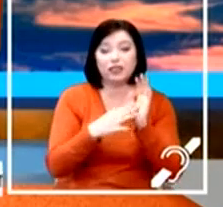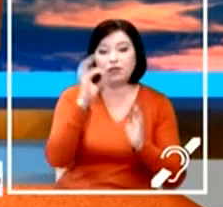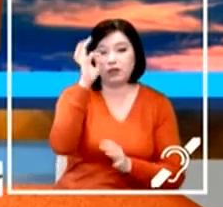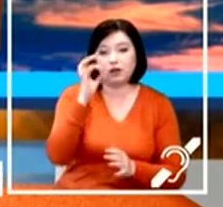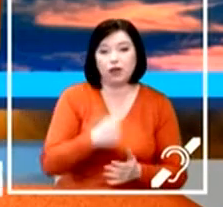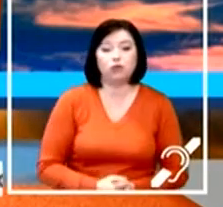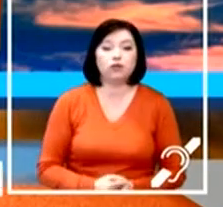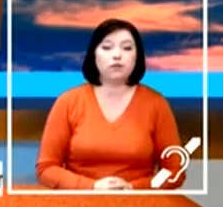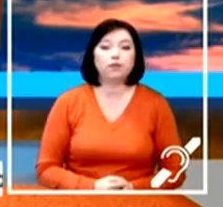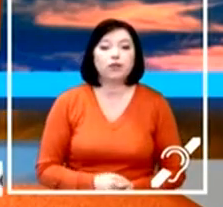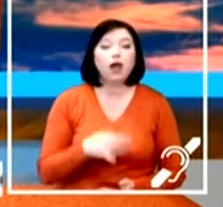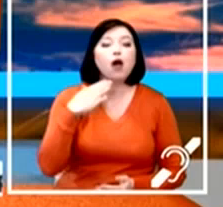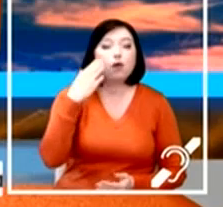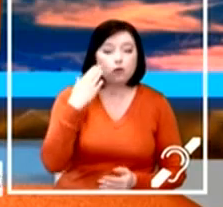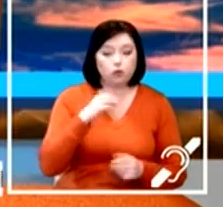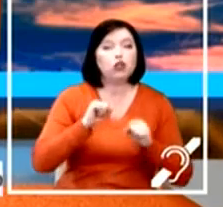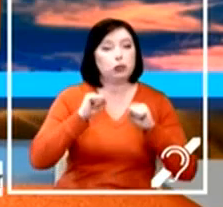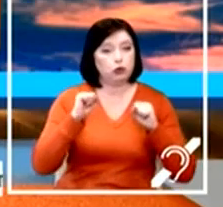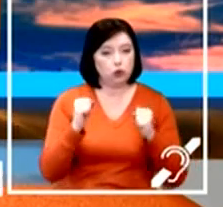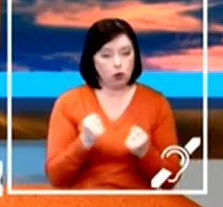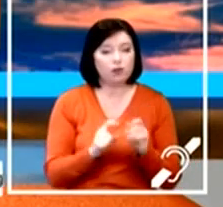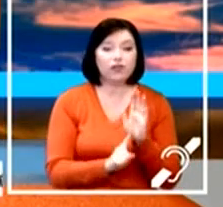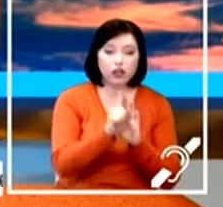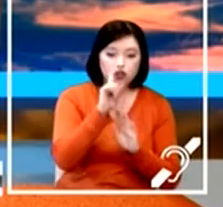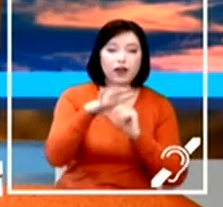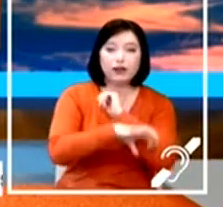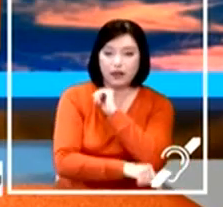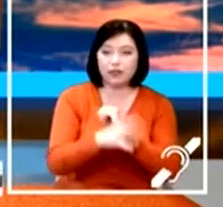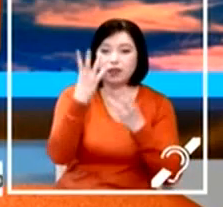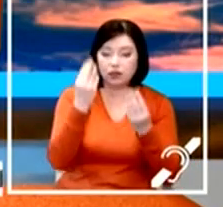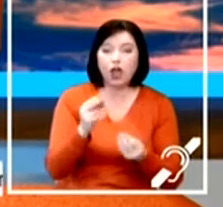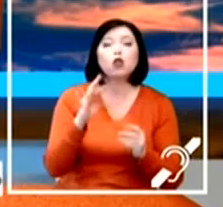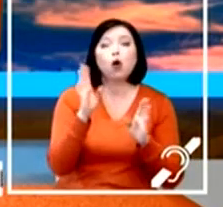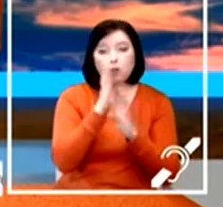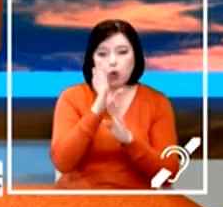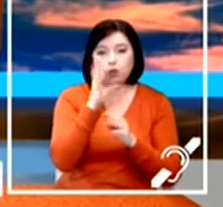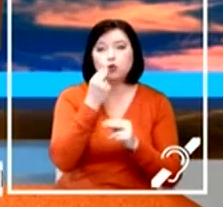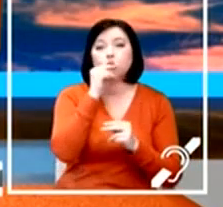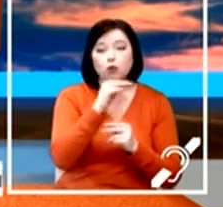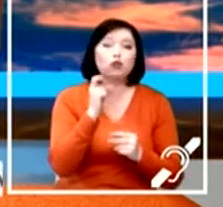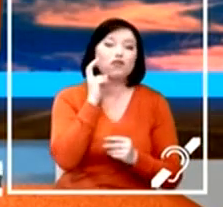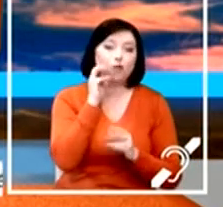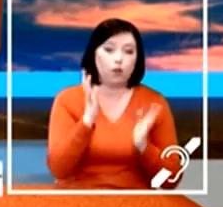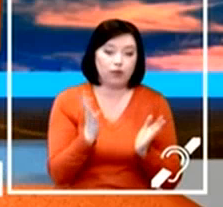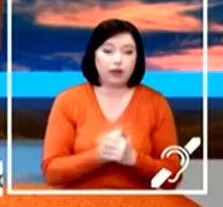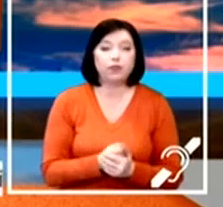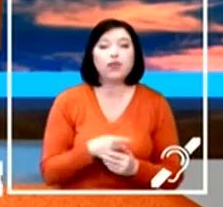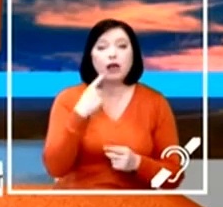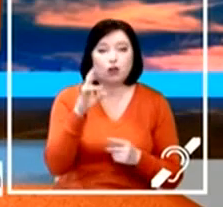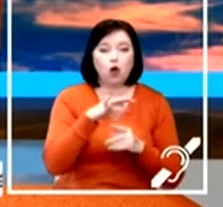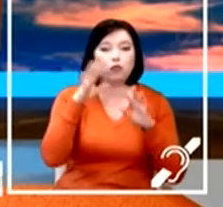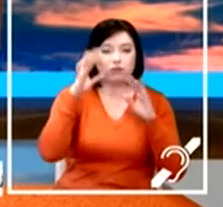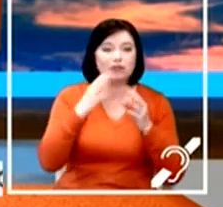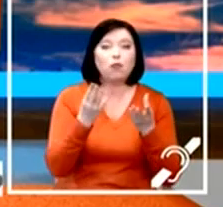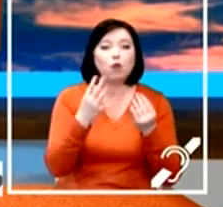plus. În România va fi destul de rece la începutul și sfârșitul zilei, dar vremea se va îmbunătăți în jurul prânzului. Discutăm despre Lapovița